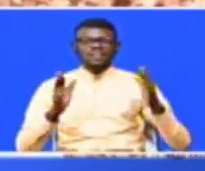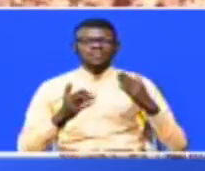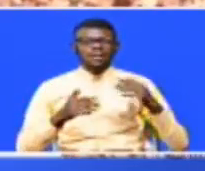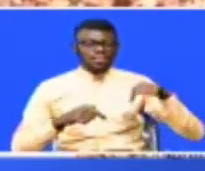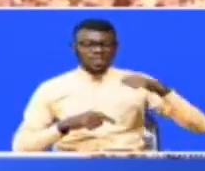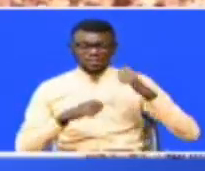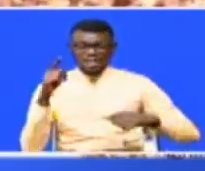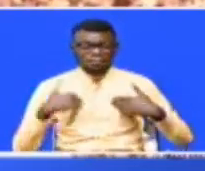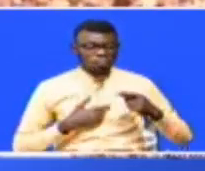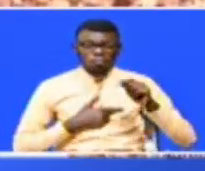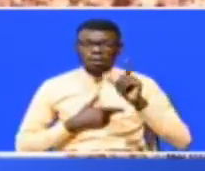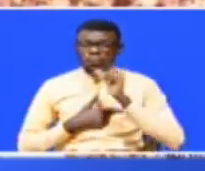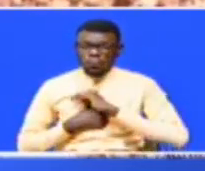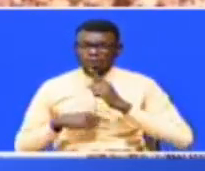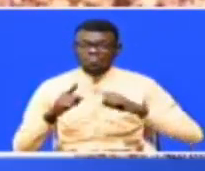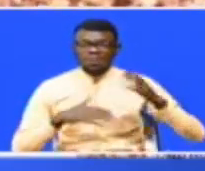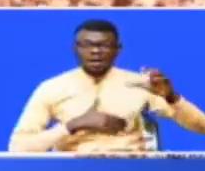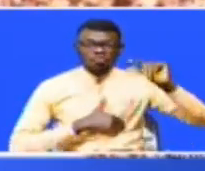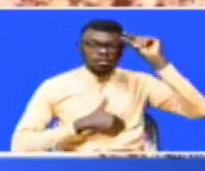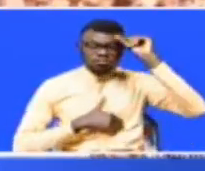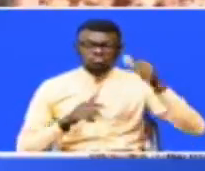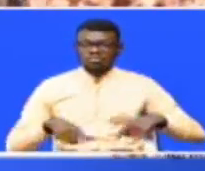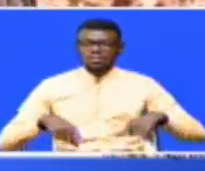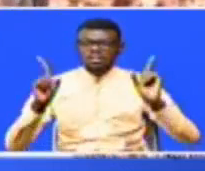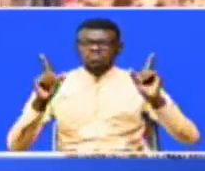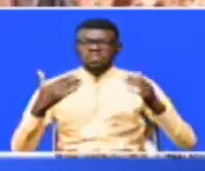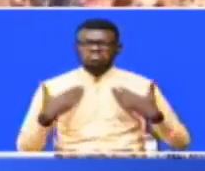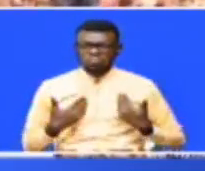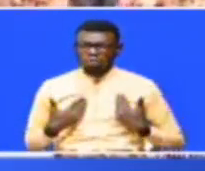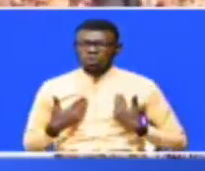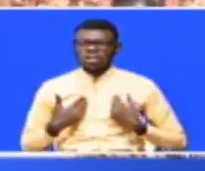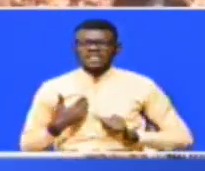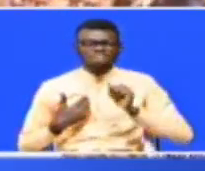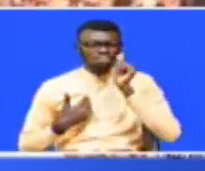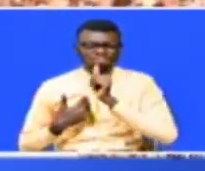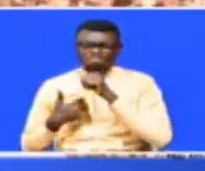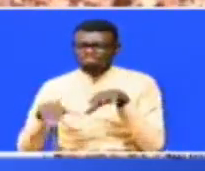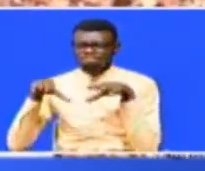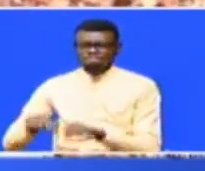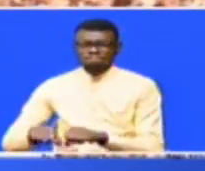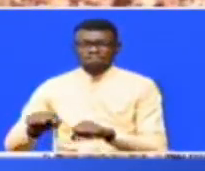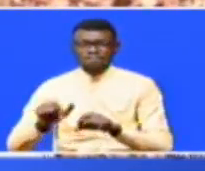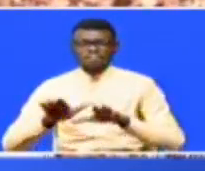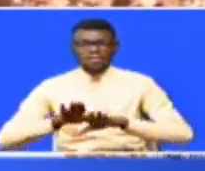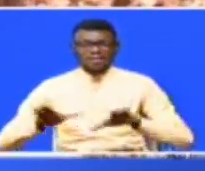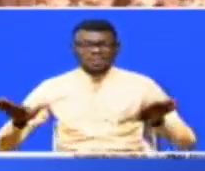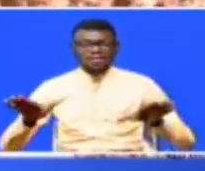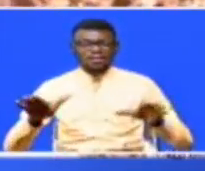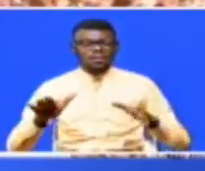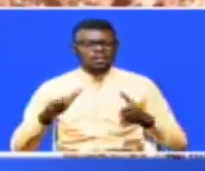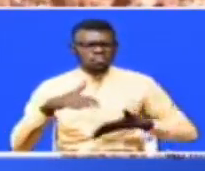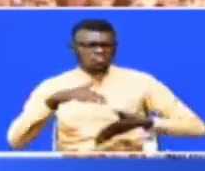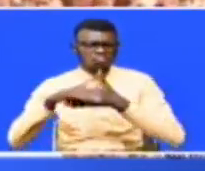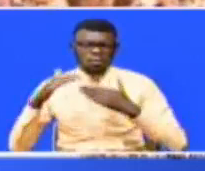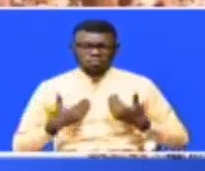mwaka huu. Lakini county government imeruhusu wanyakuzi binafsi. Wanaofukuza watu hapa ni wale